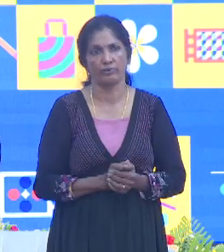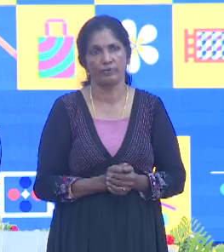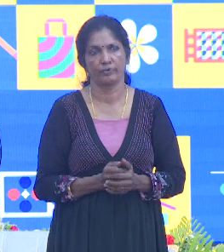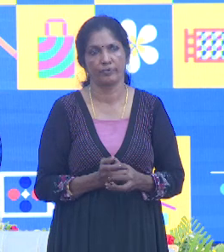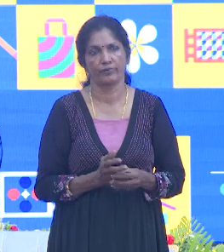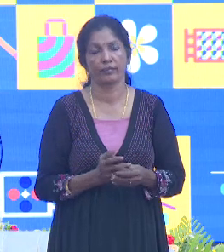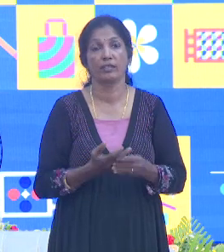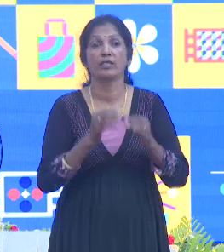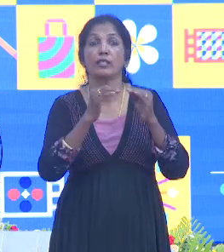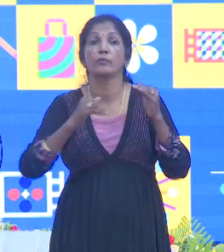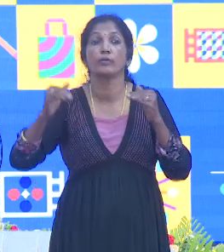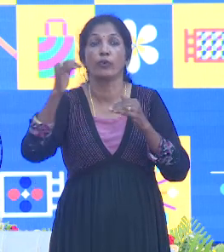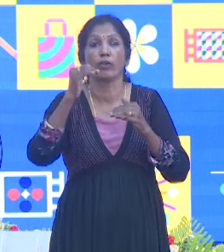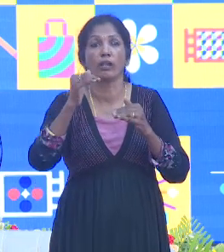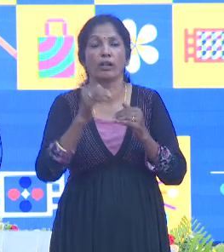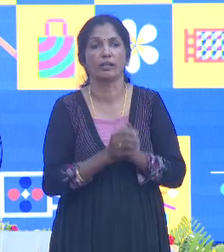അതിൽ കൂടിയാണ്